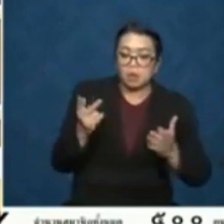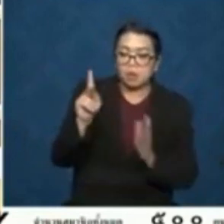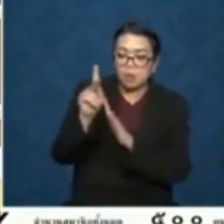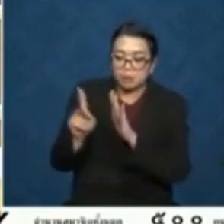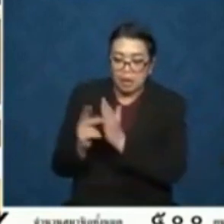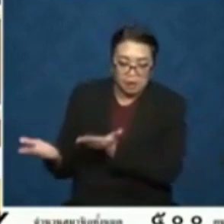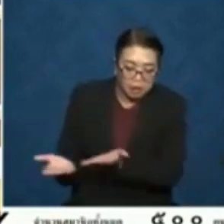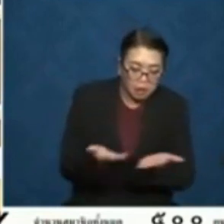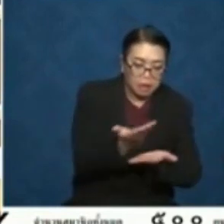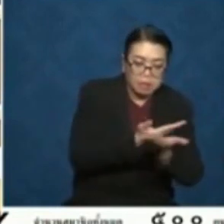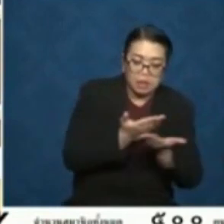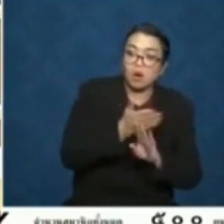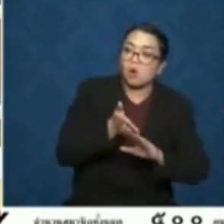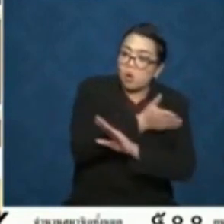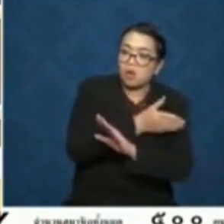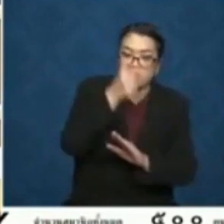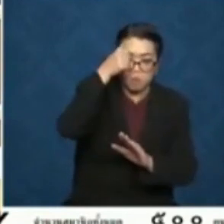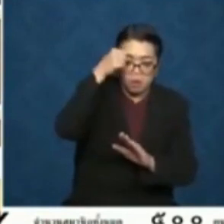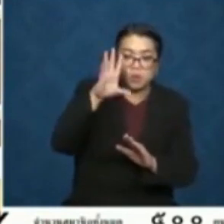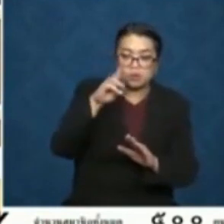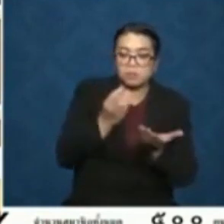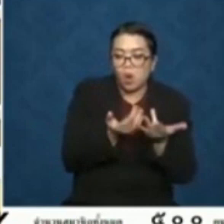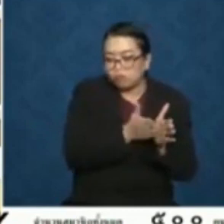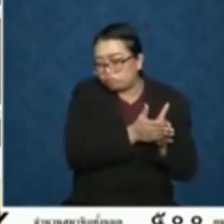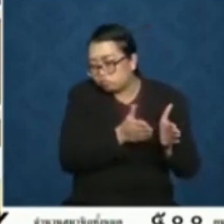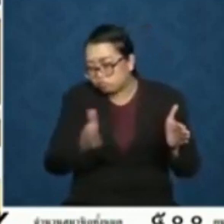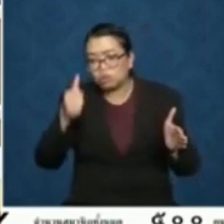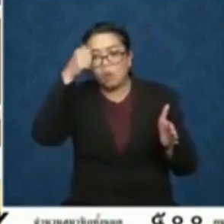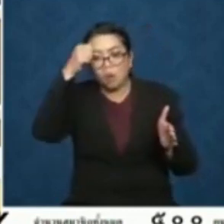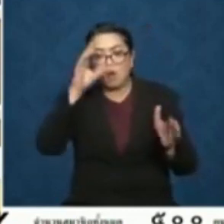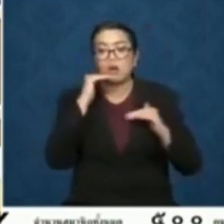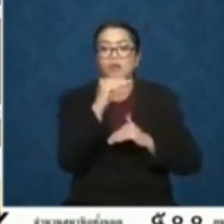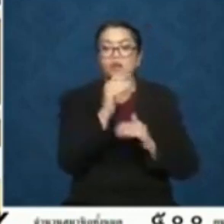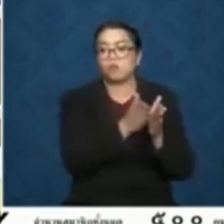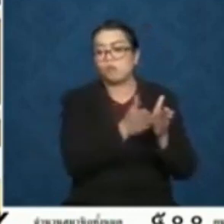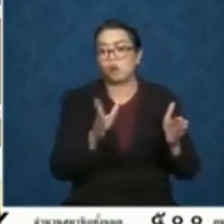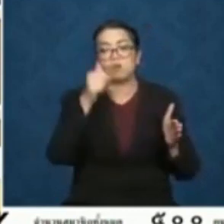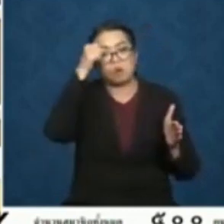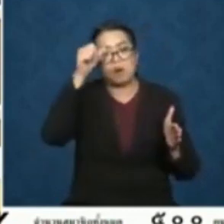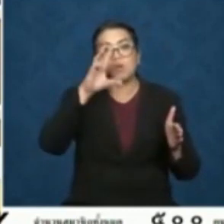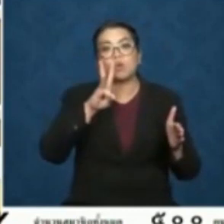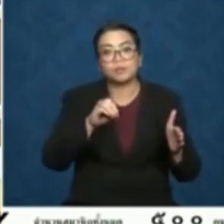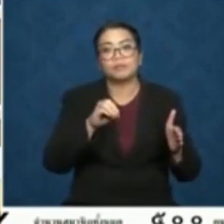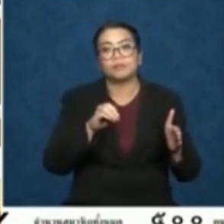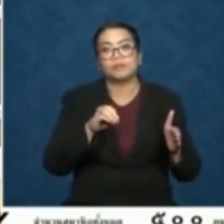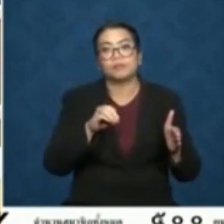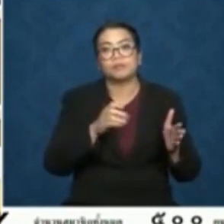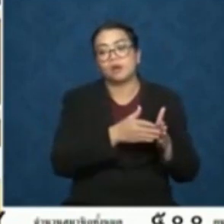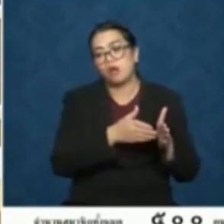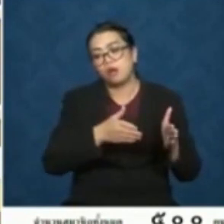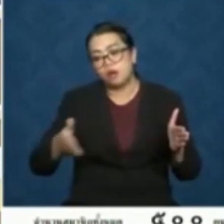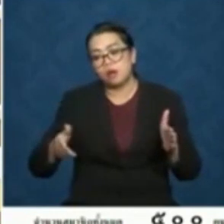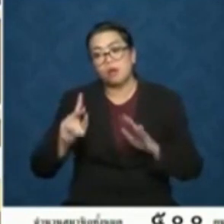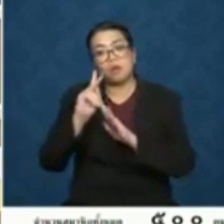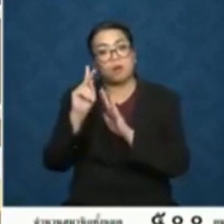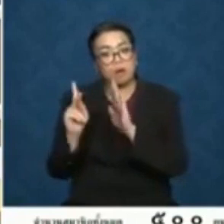จะเอากฎหมายไปพิจารณาก่อน60วันจากที่ผมเรียนเมื่อตอนเช้าเนี่ยครับ